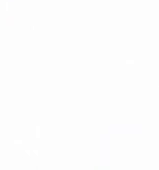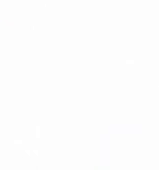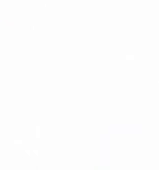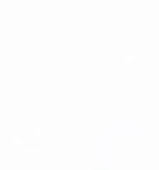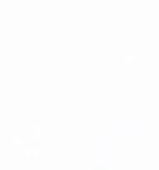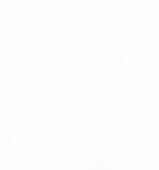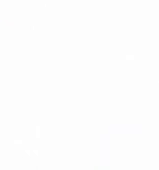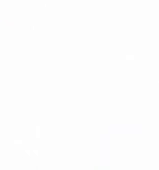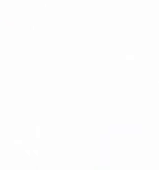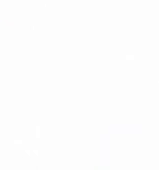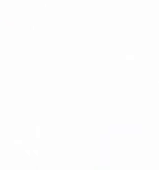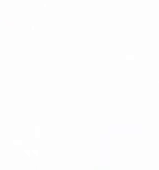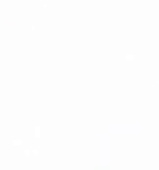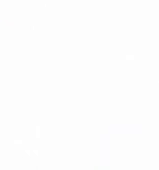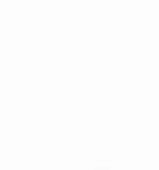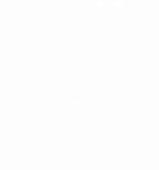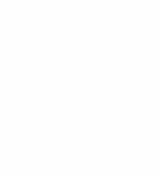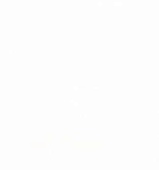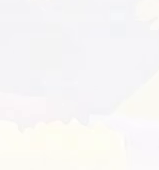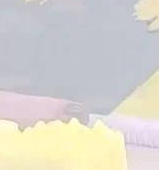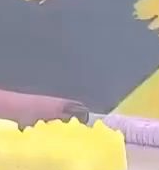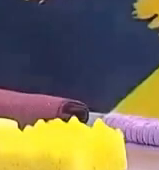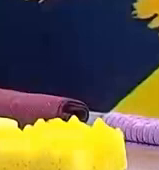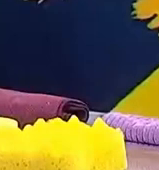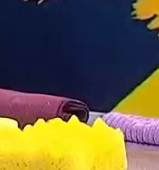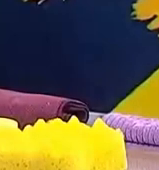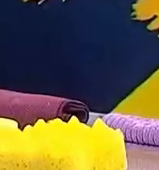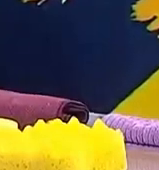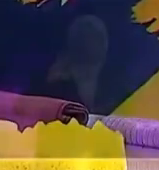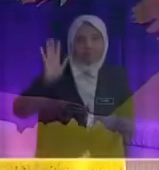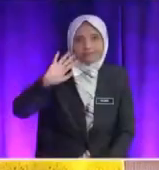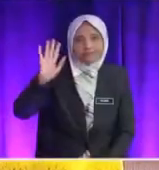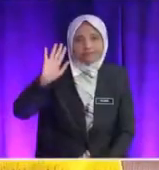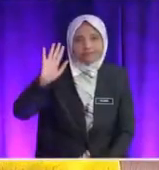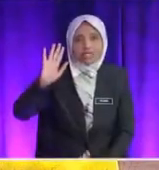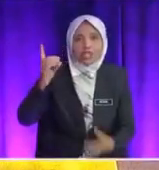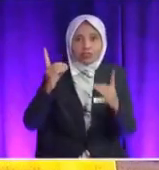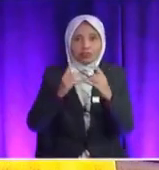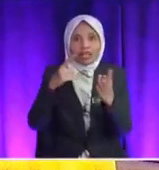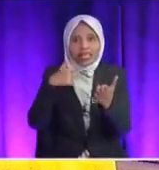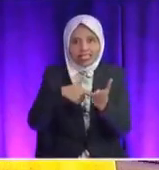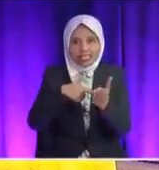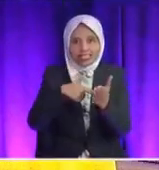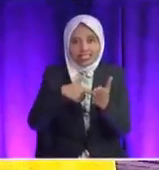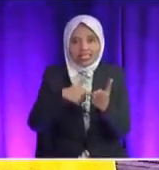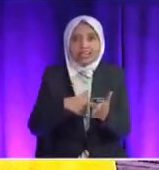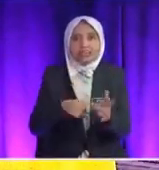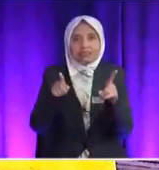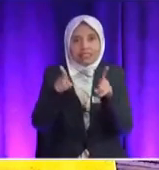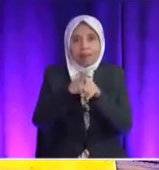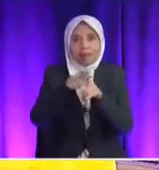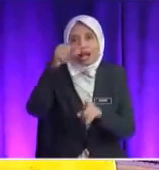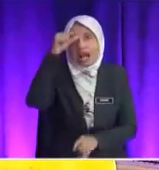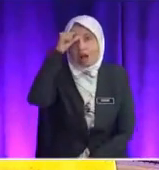Sidik TV GPM hai hai selamat kembali meledak di vc piye masih lagi seneng sama